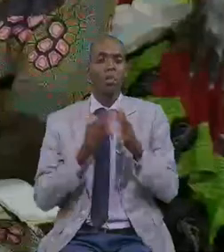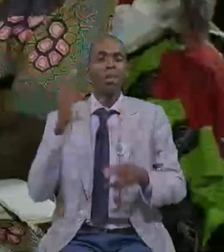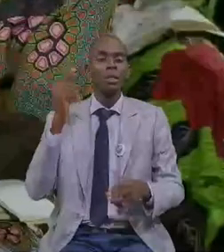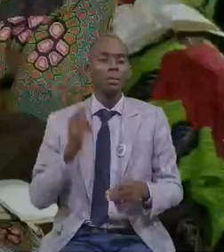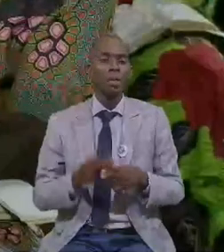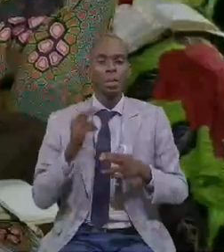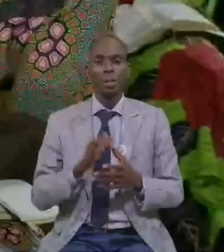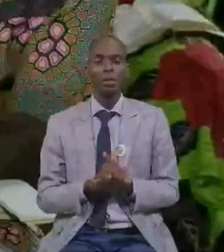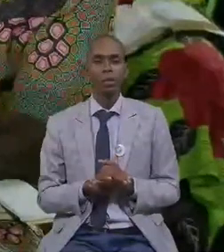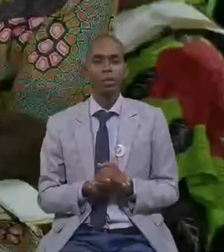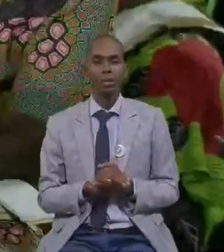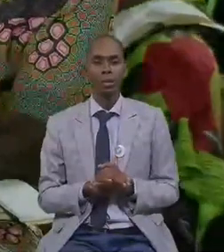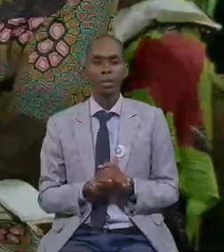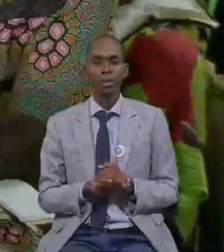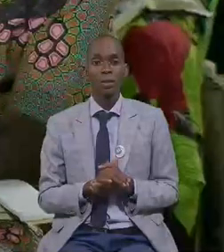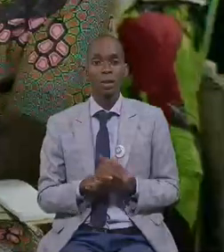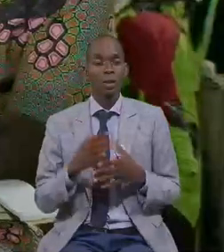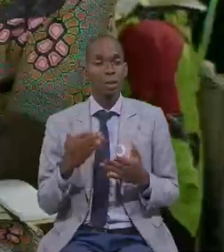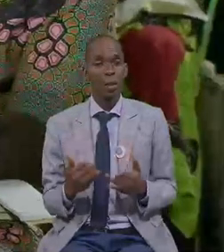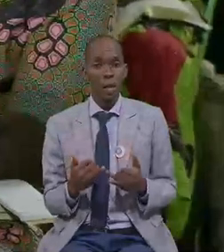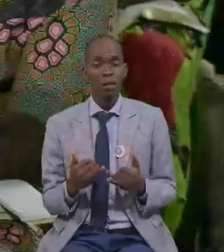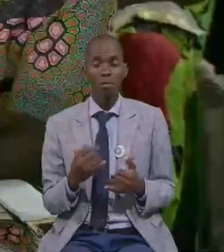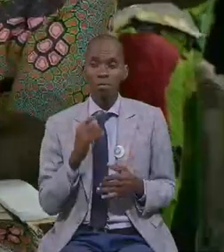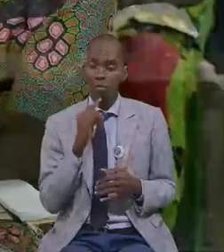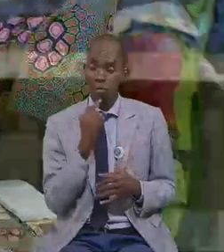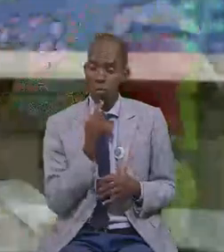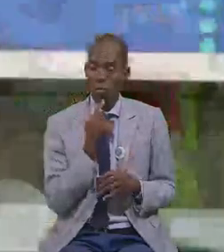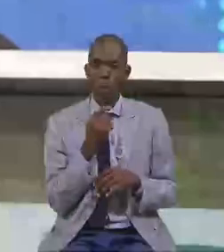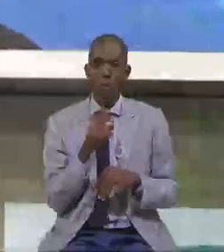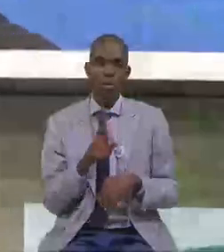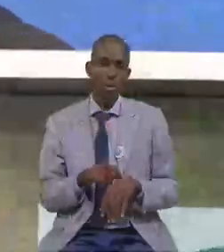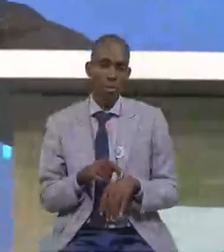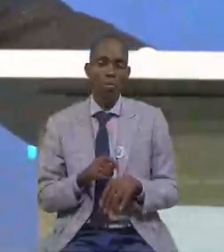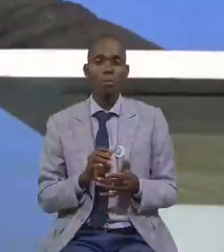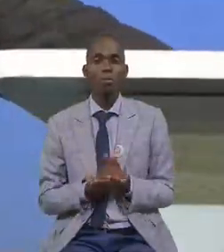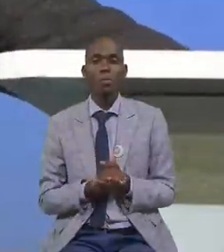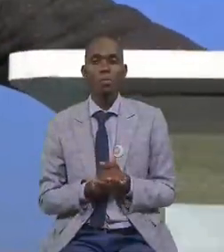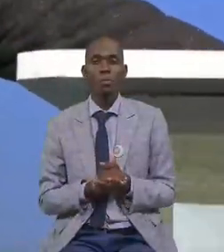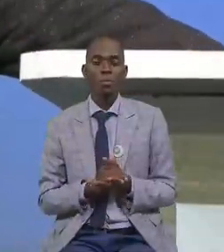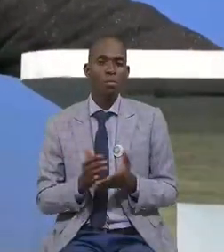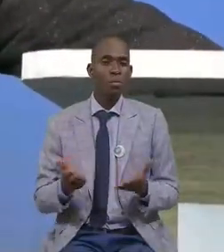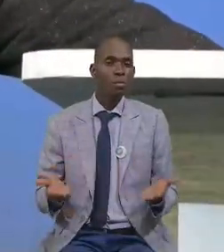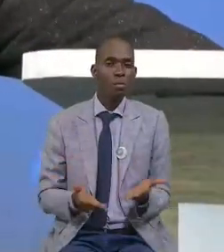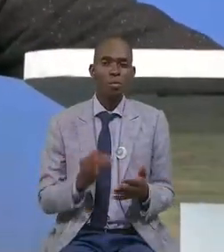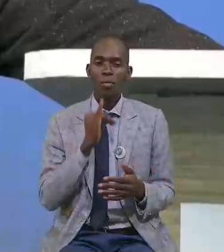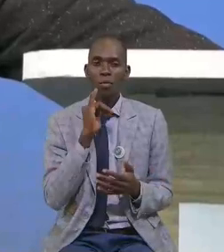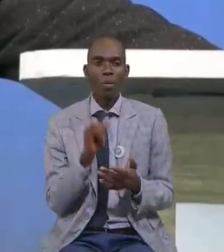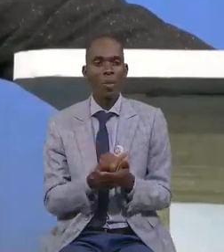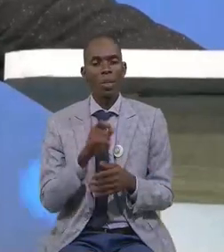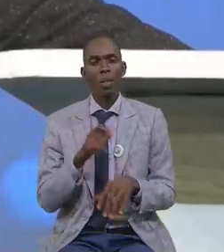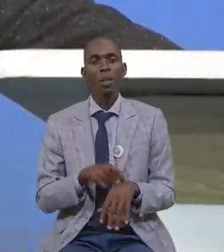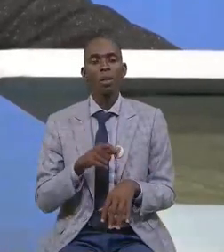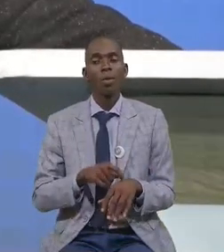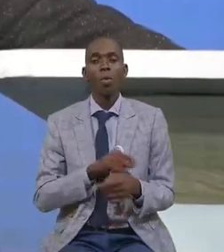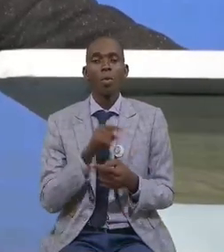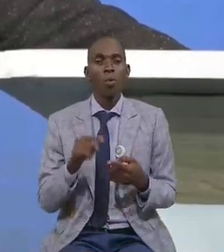Jésus-Christ. Tête baissée, les yeux fermés. Voici le moment-là.